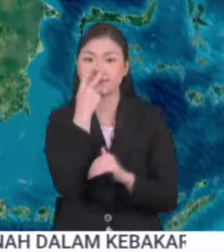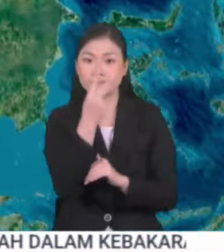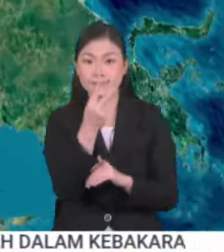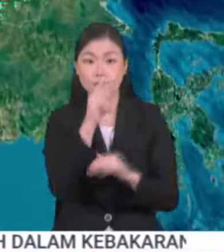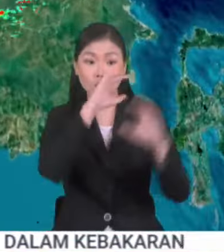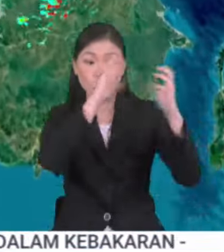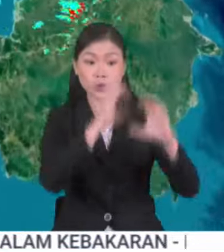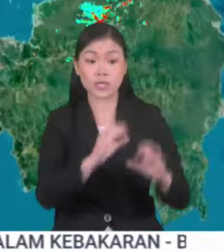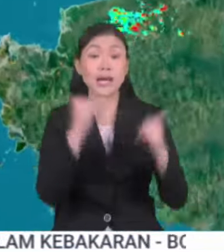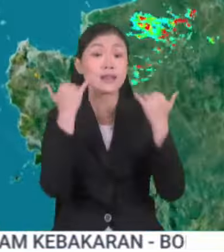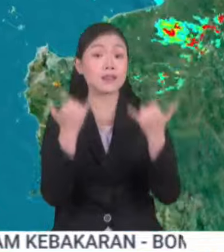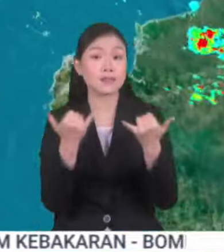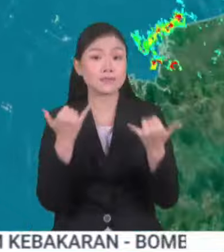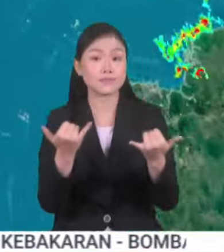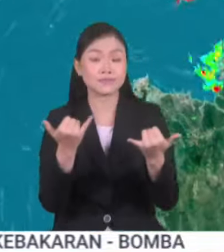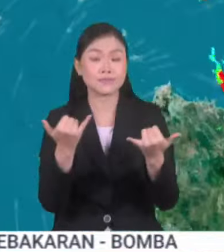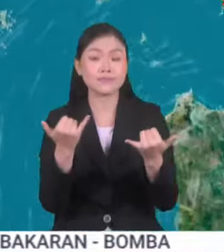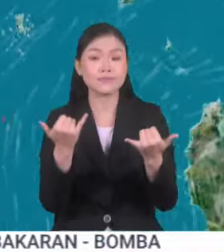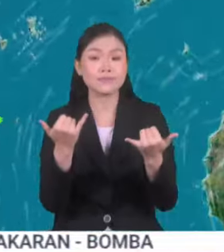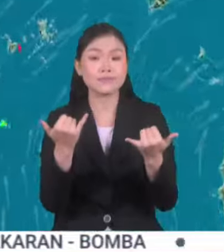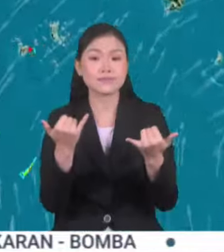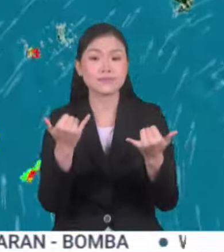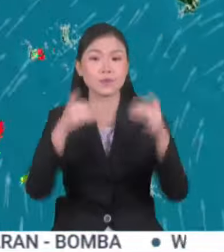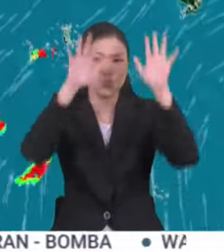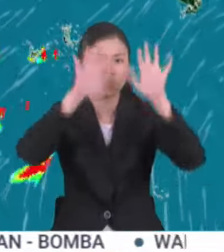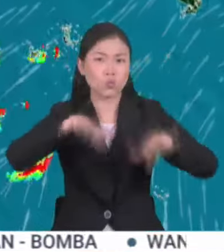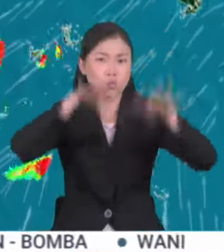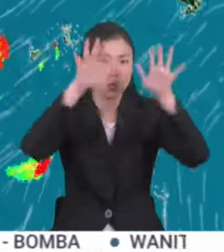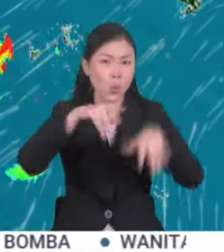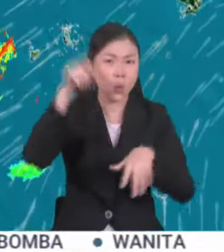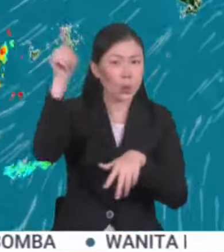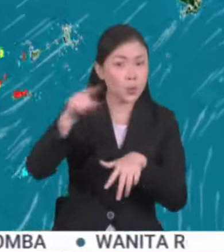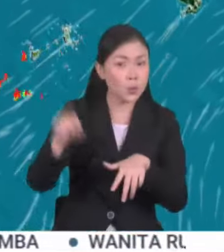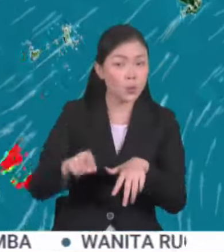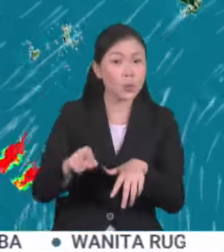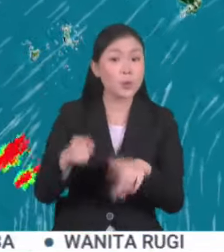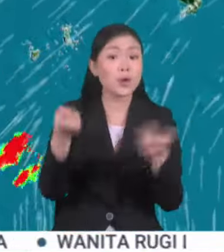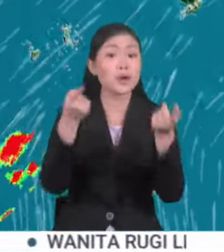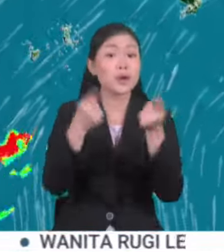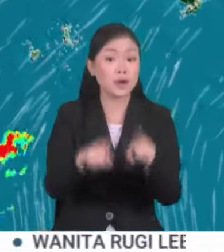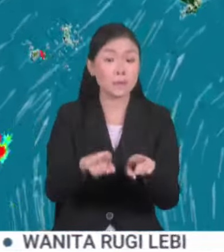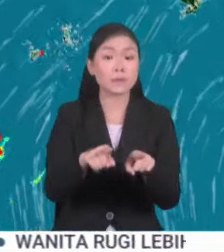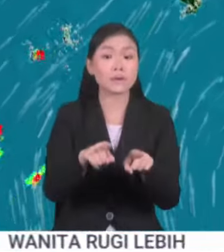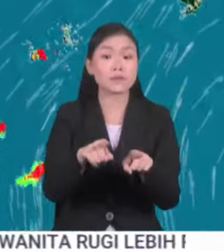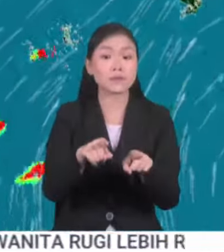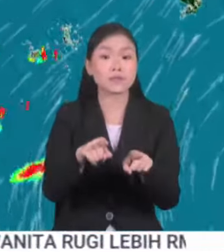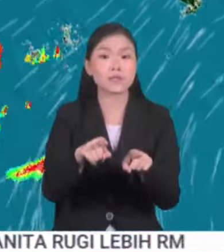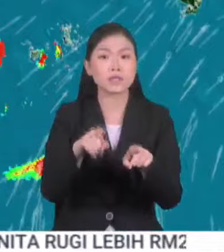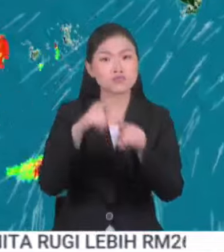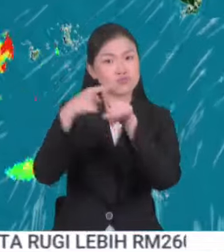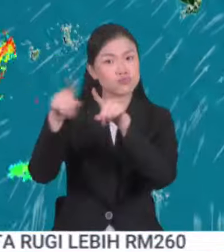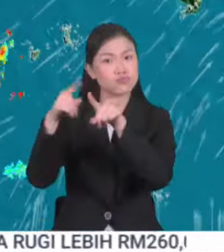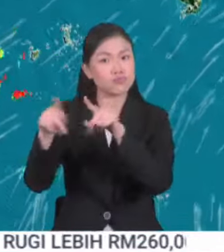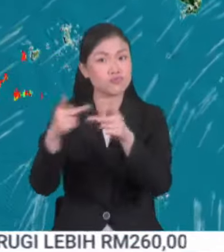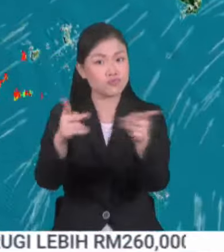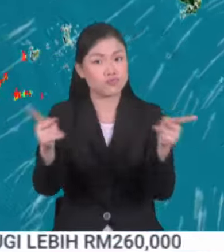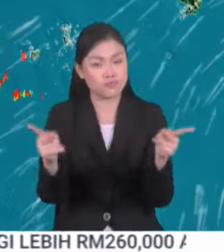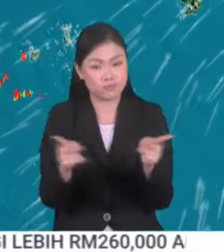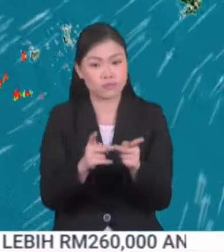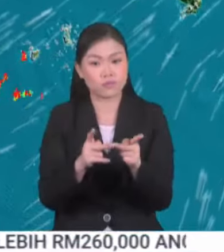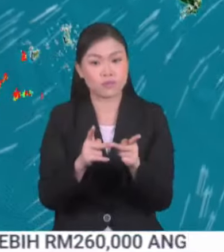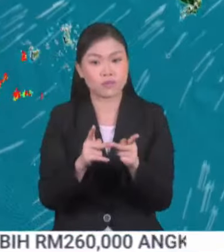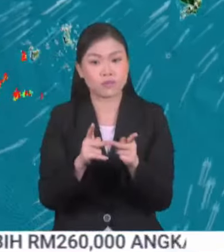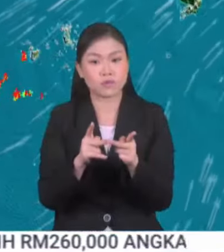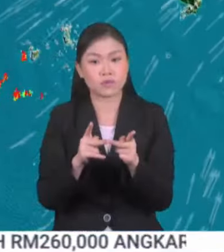cuaca semasa. Pada waktu ini, keadaan hujan beserta ribut petir dapat diperhatikan di beberapa tempat di